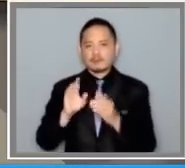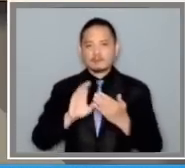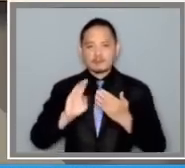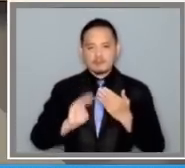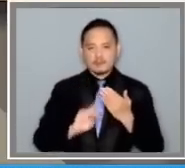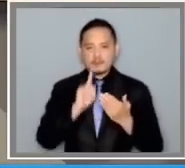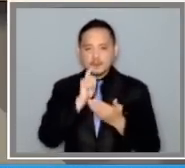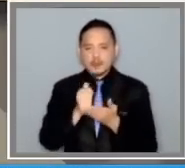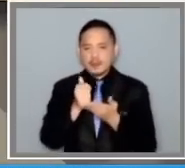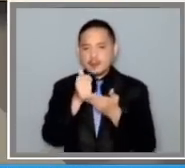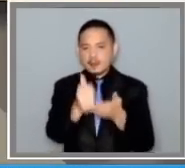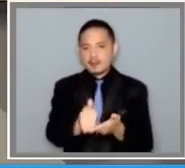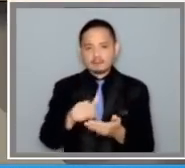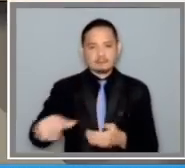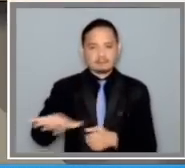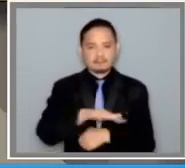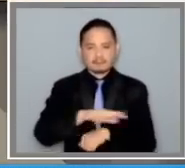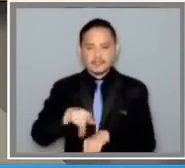buong bansa.